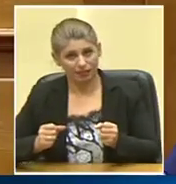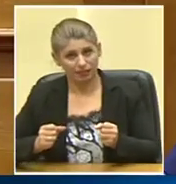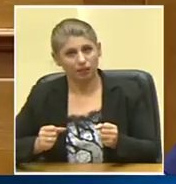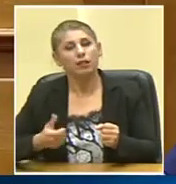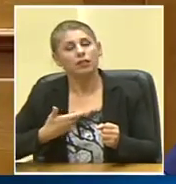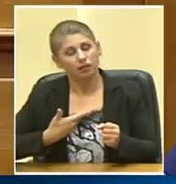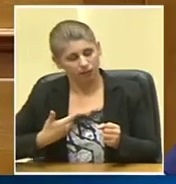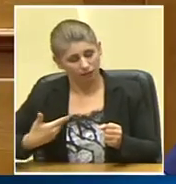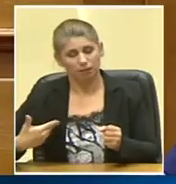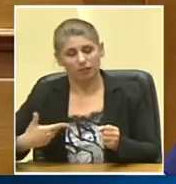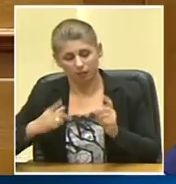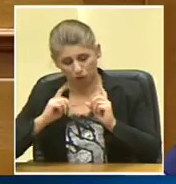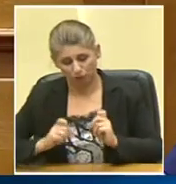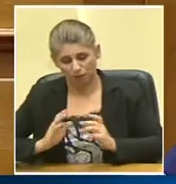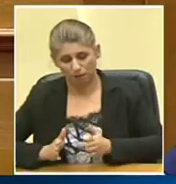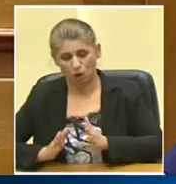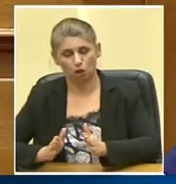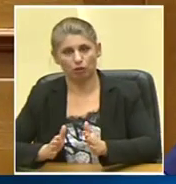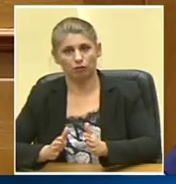είμαστε υποχρεωμένοι να προχωρήσουμε.